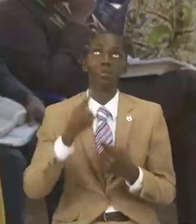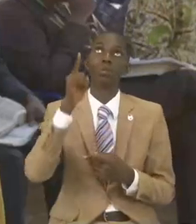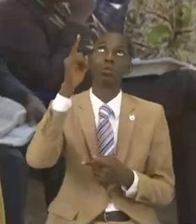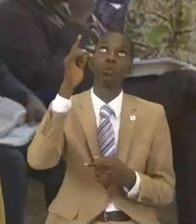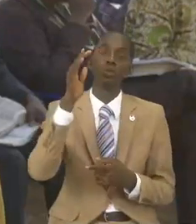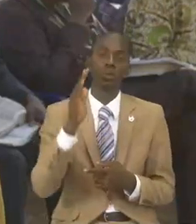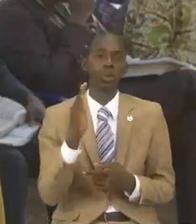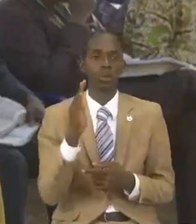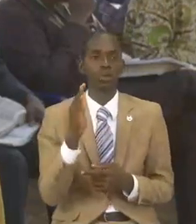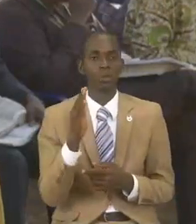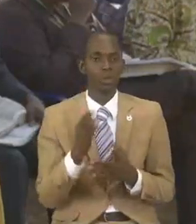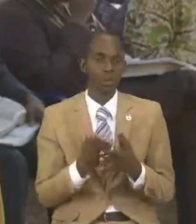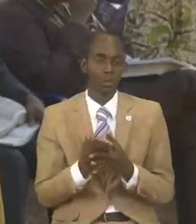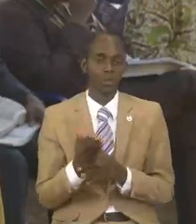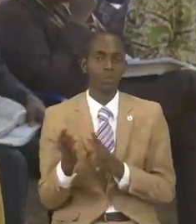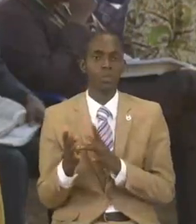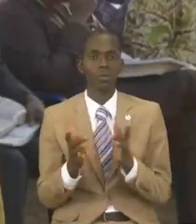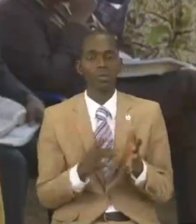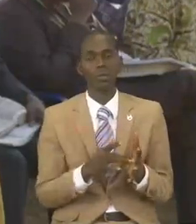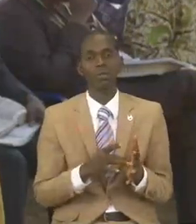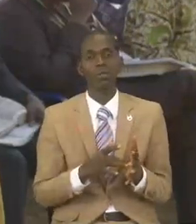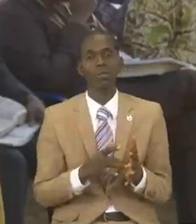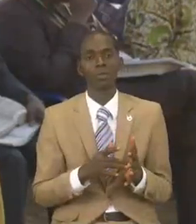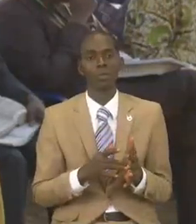en Jésus-Christ.